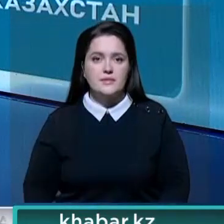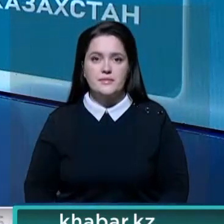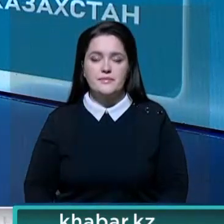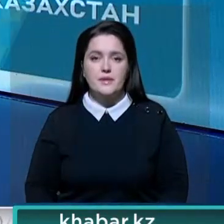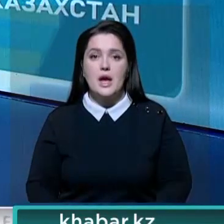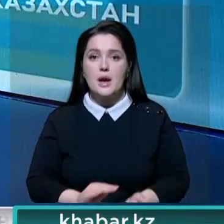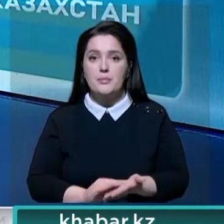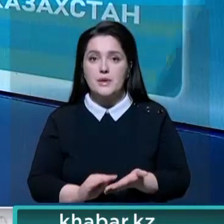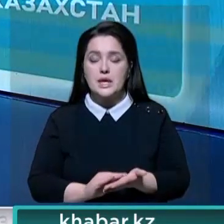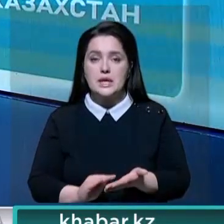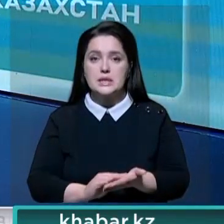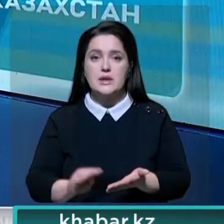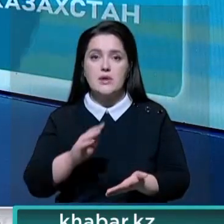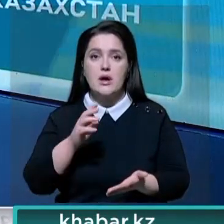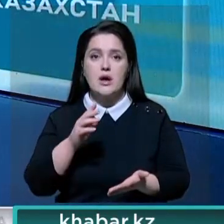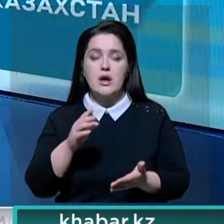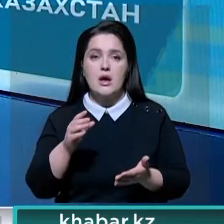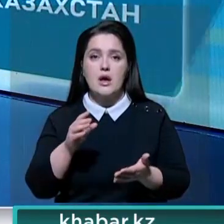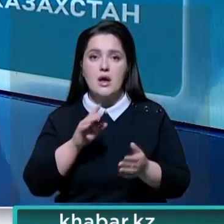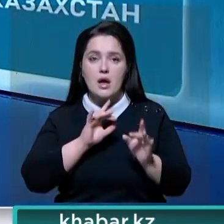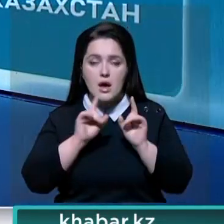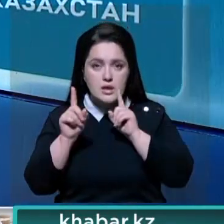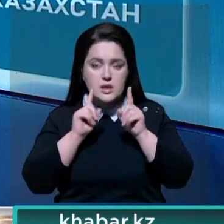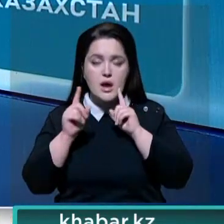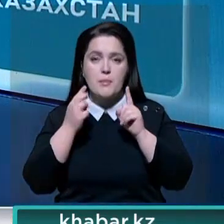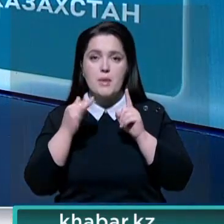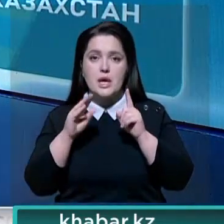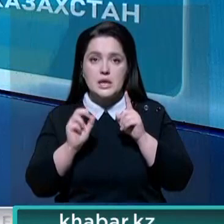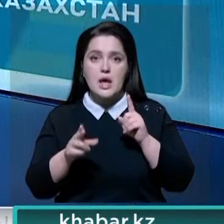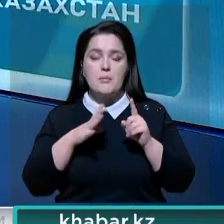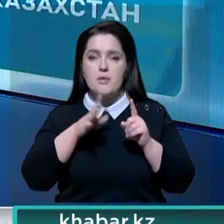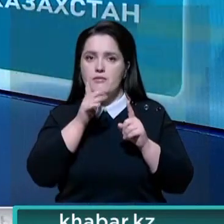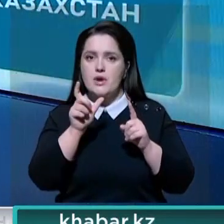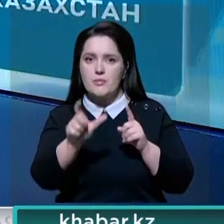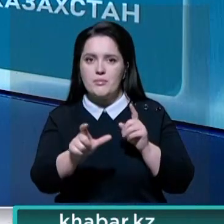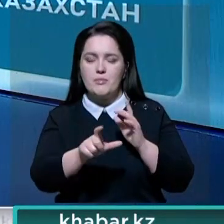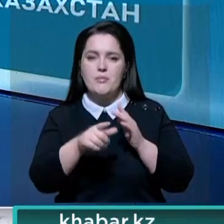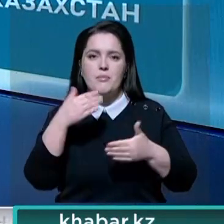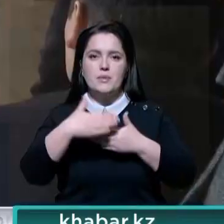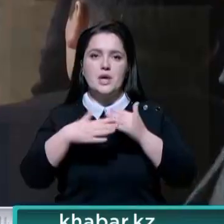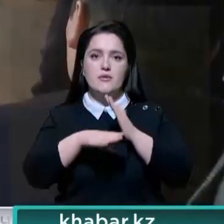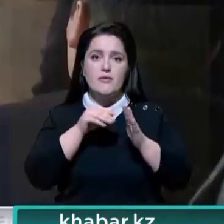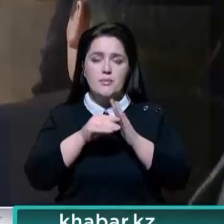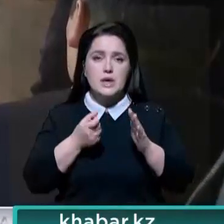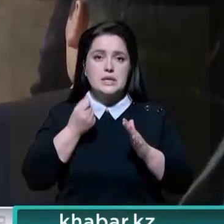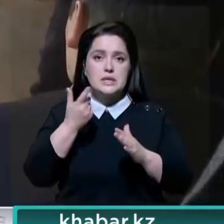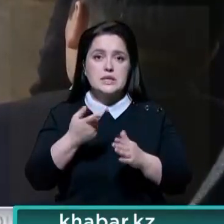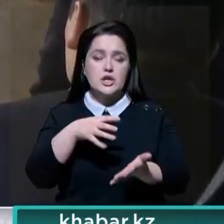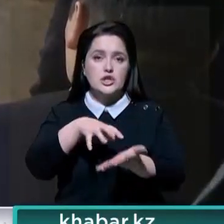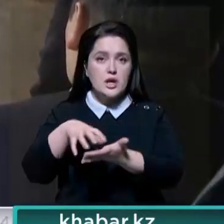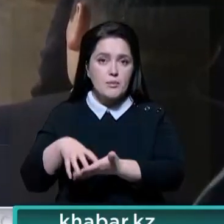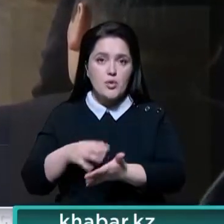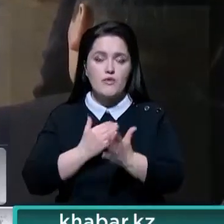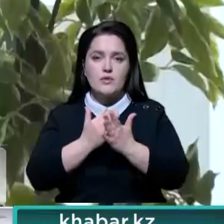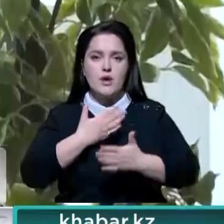на представительной пресс-конференции партии байтак подведены итоги работы в предвыборный период представители республиканского и нескольких региональных штабов